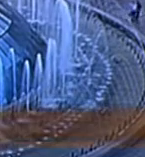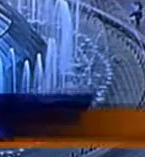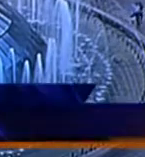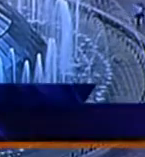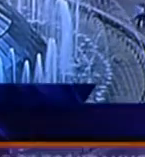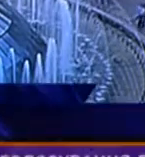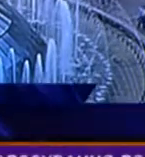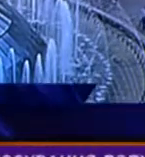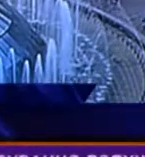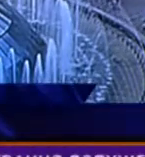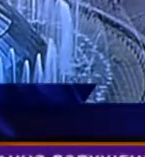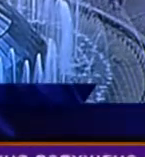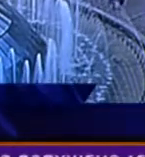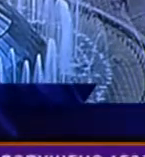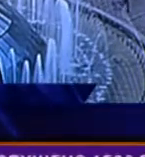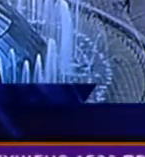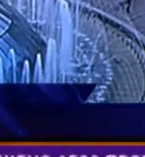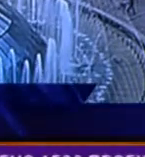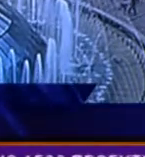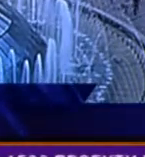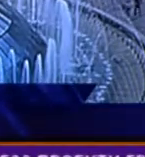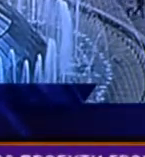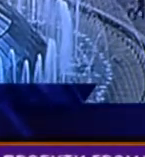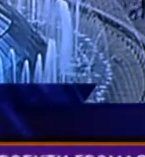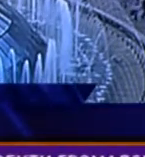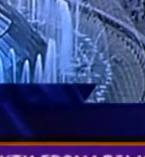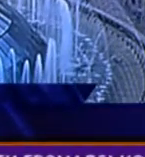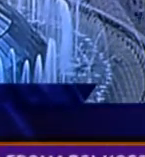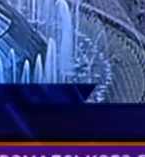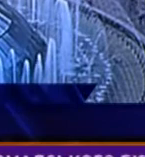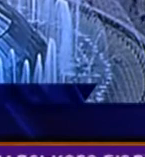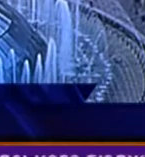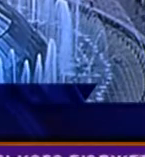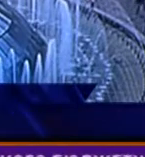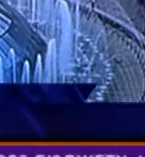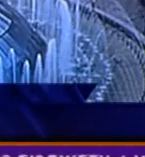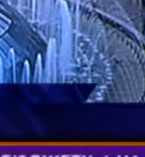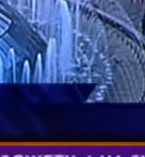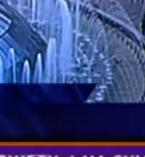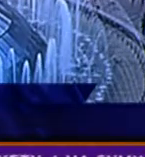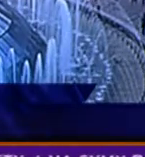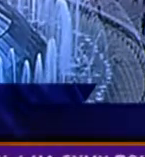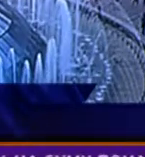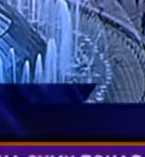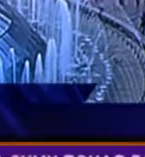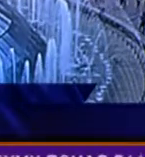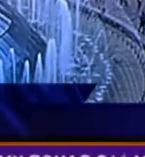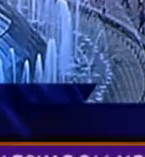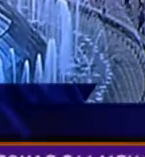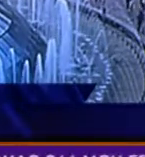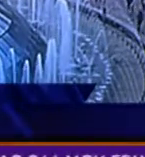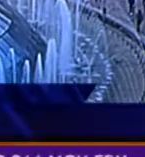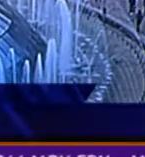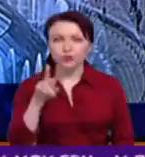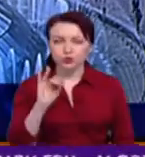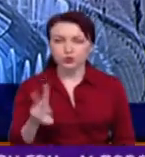Повертаємося в студію для того, щоб сказати один одному ще раз. Добрий вечір. В прямому ефірі працює телеканал «Київ». Це про «Київ Лайв». Мене звуть Василь Климчук.